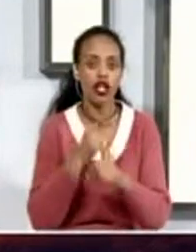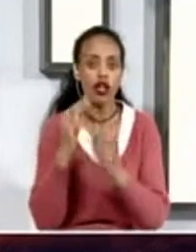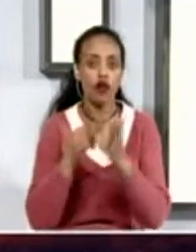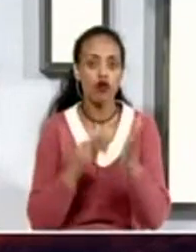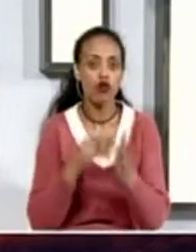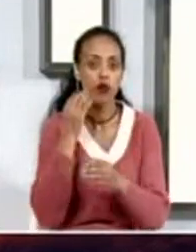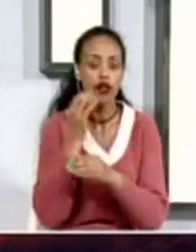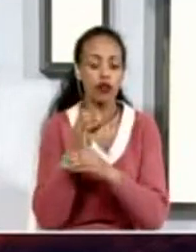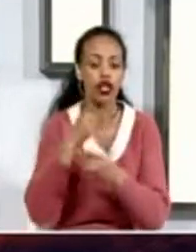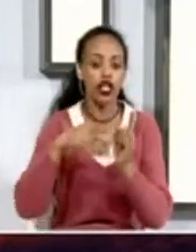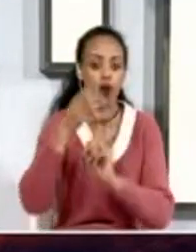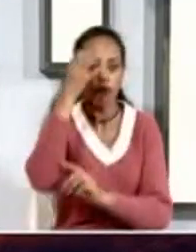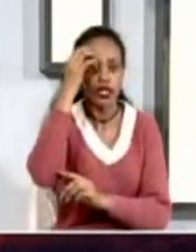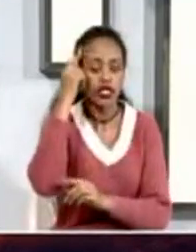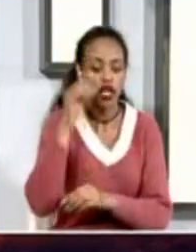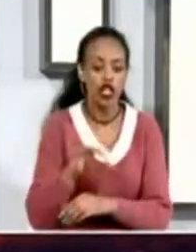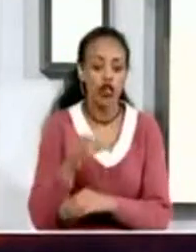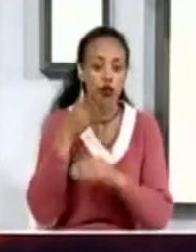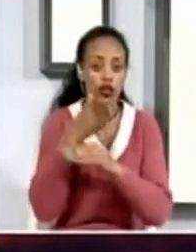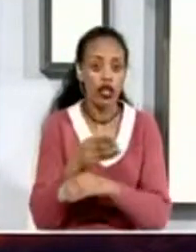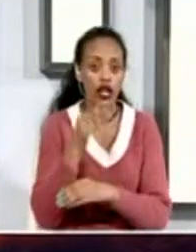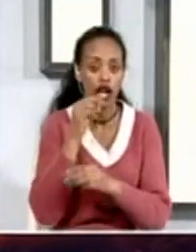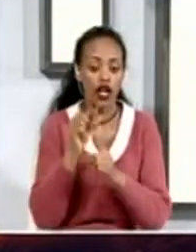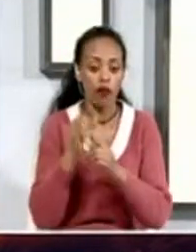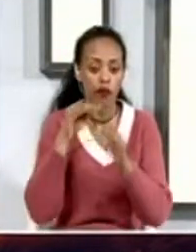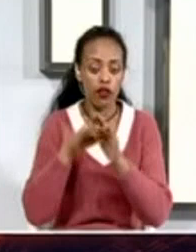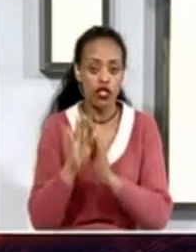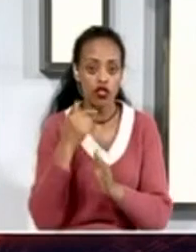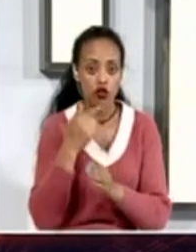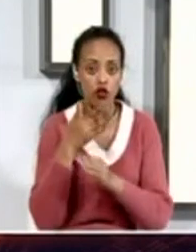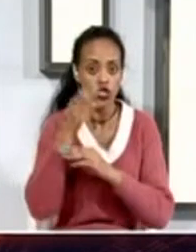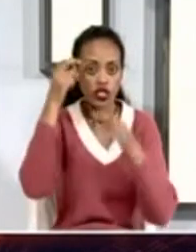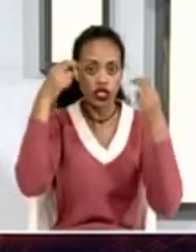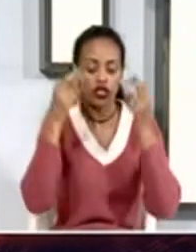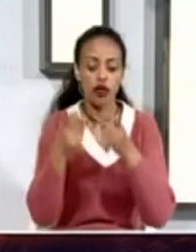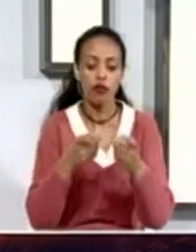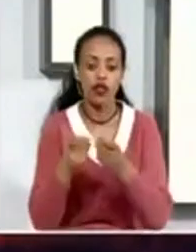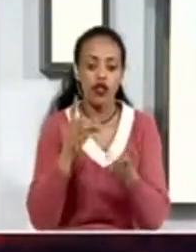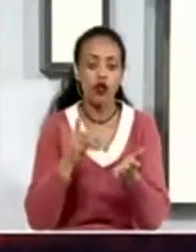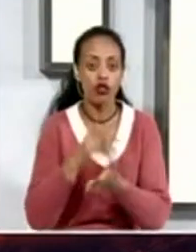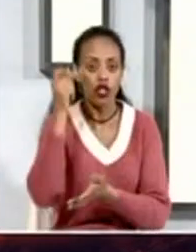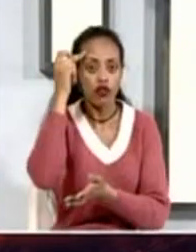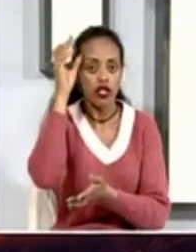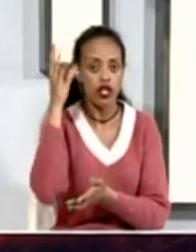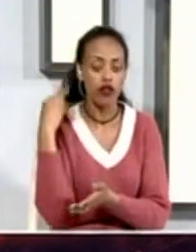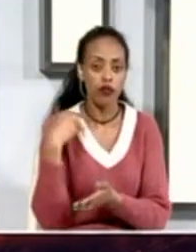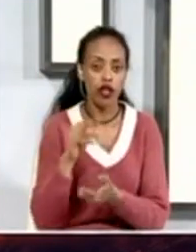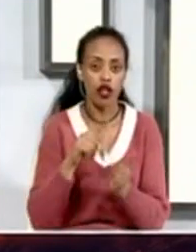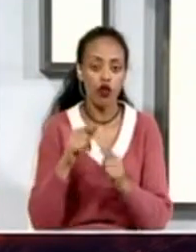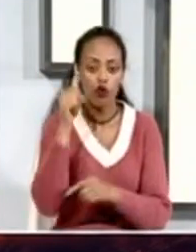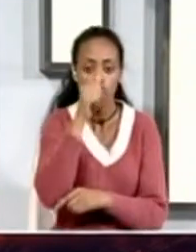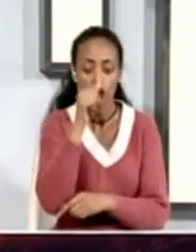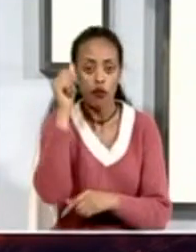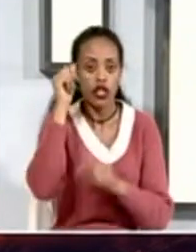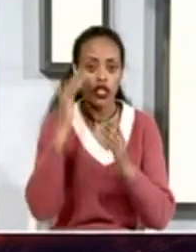ቤት ምክሪ ብሔራዊ ክልላዊ መንግስቲ ትግራይ ተረኺቦም ድሕሪ ቃለ ማሕላ ዘረባ ዘስምዑ ርእሰ ምምሕዳር ትግራይ ዶክተር ደብረጽዮን ገብረ ሚካኤል ብወገኖም